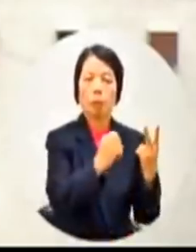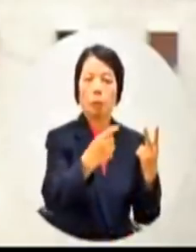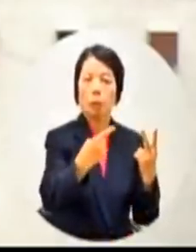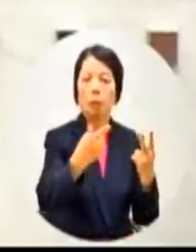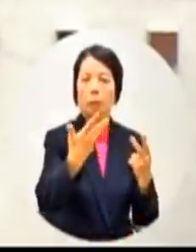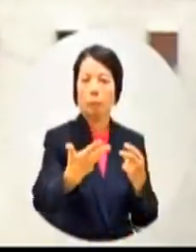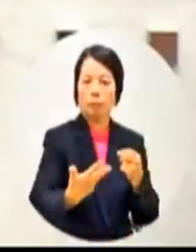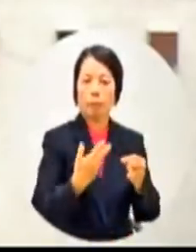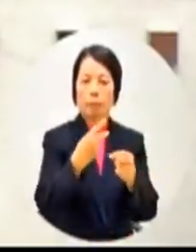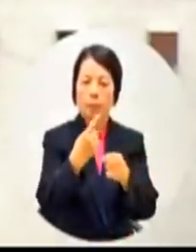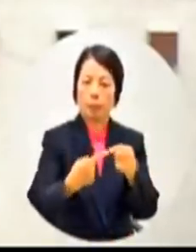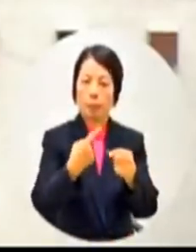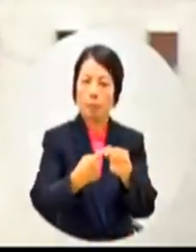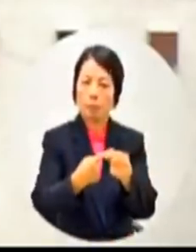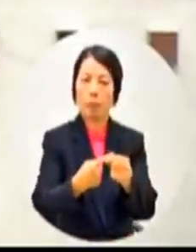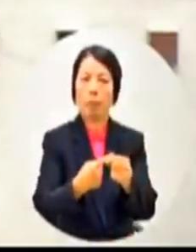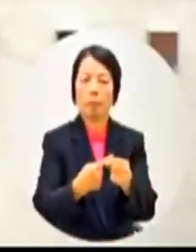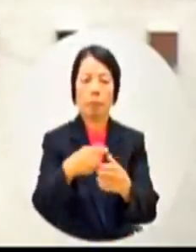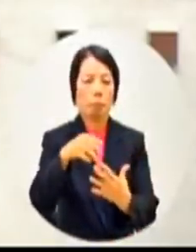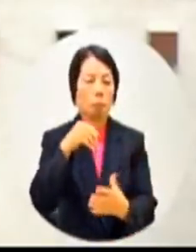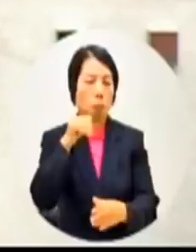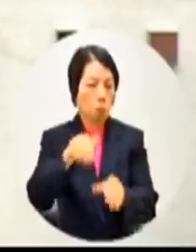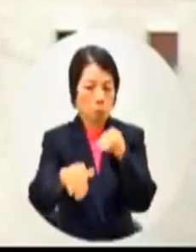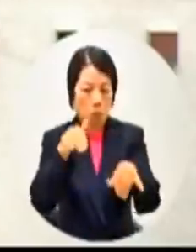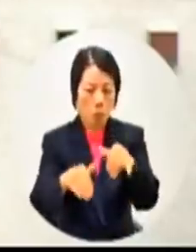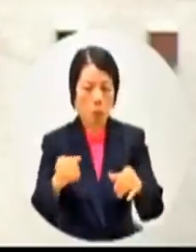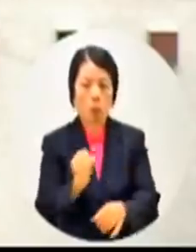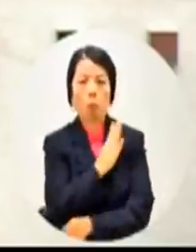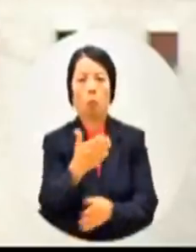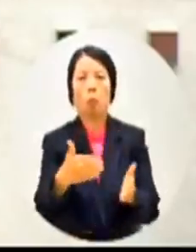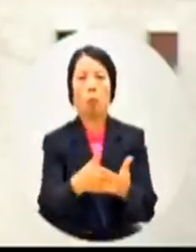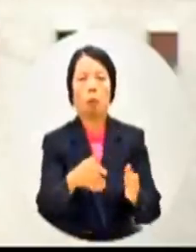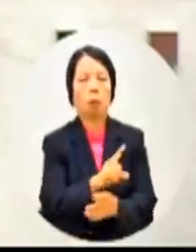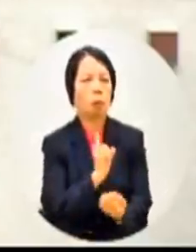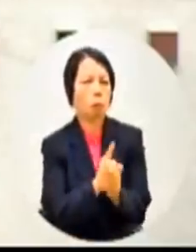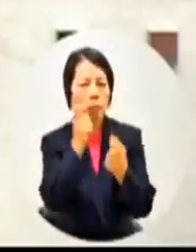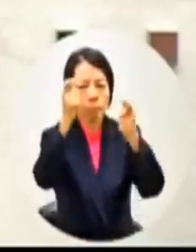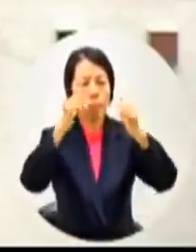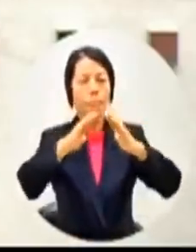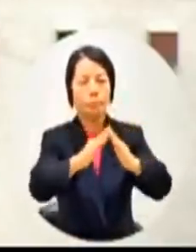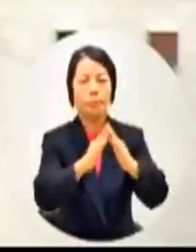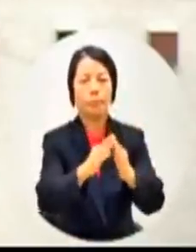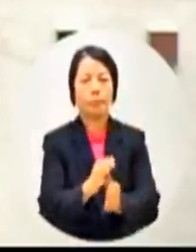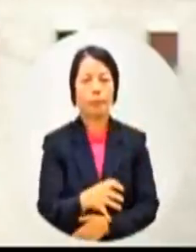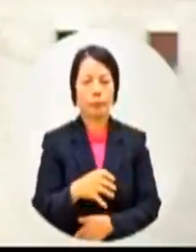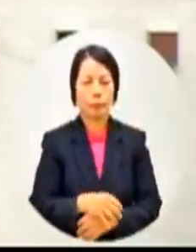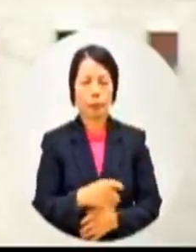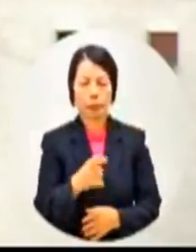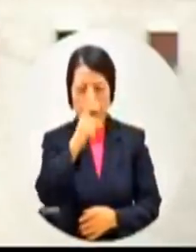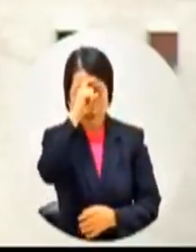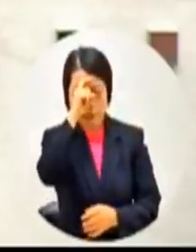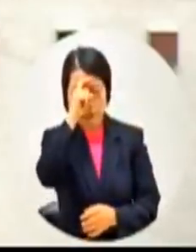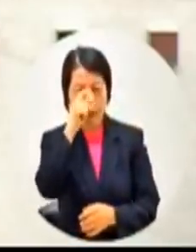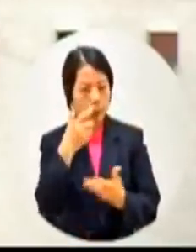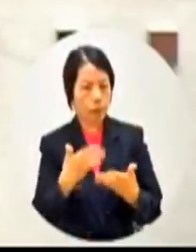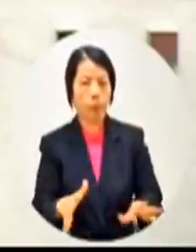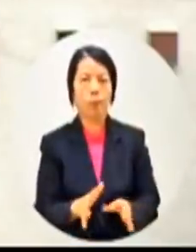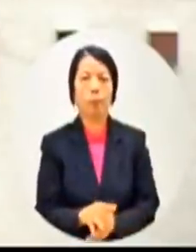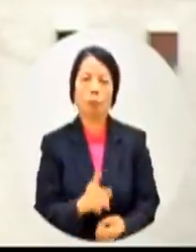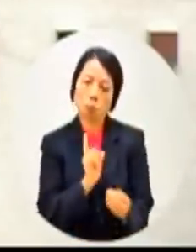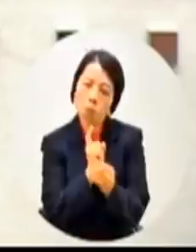浓厚的兴趣，对议会同样也是非常高度的关切，市政府跟议